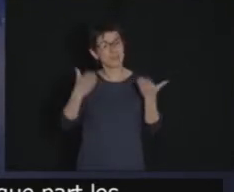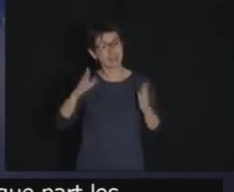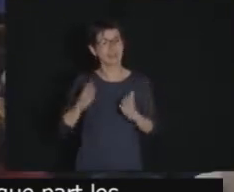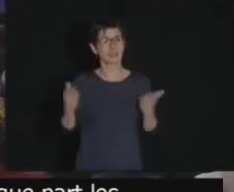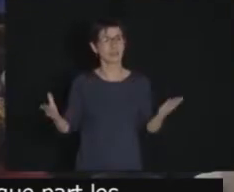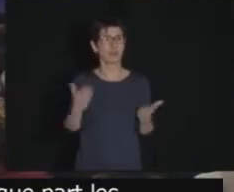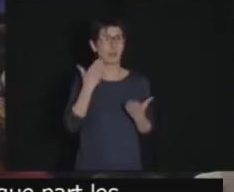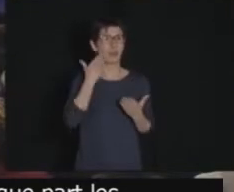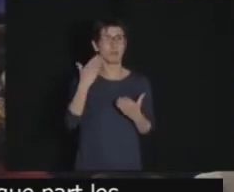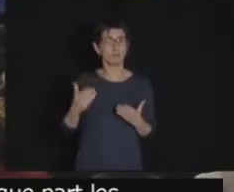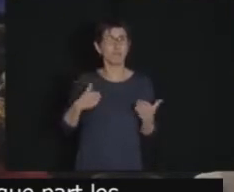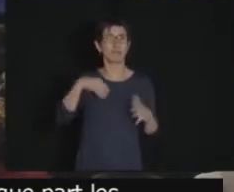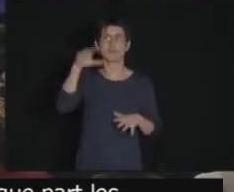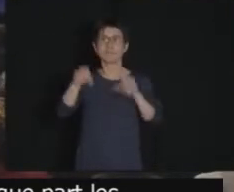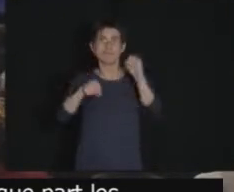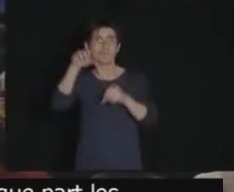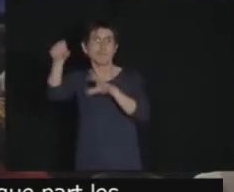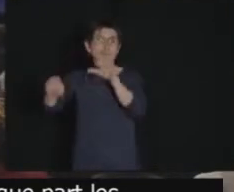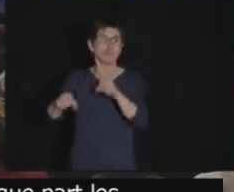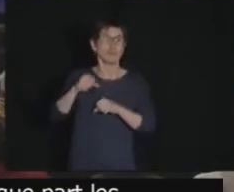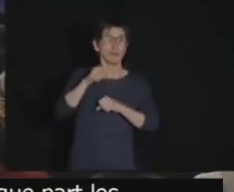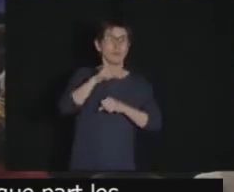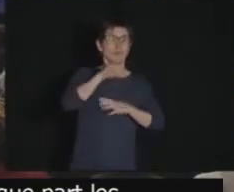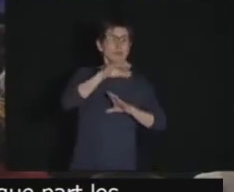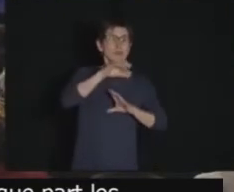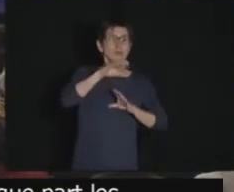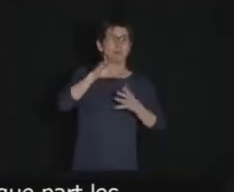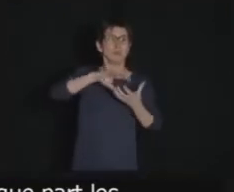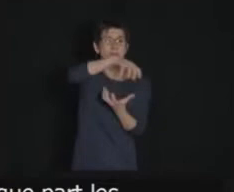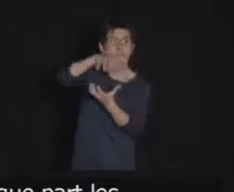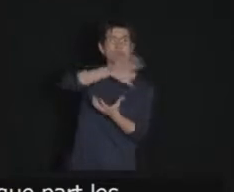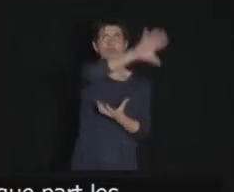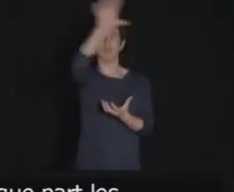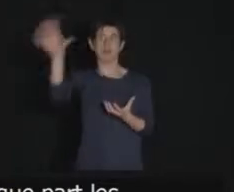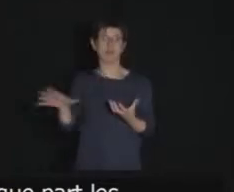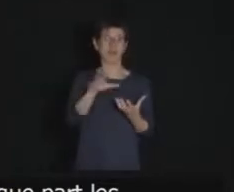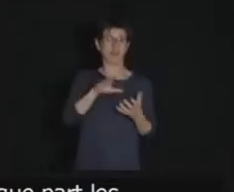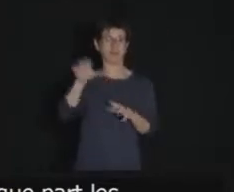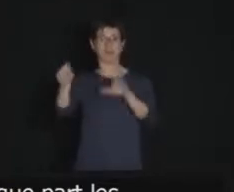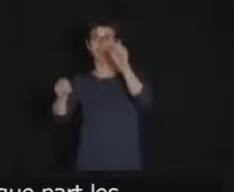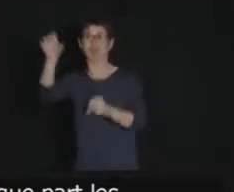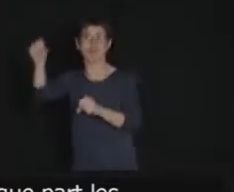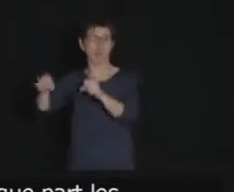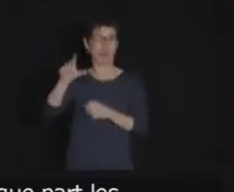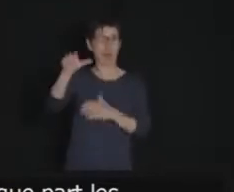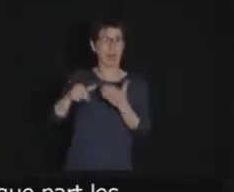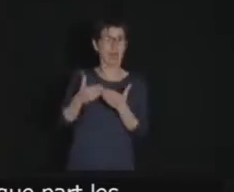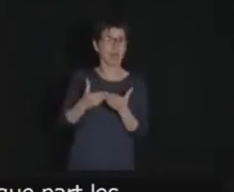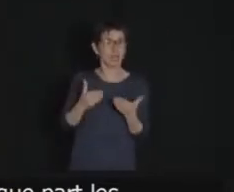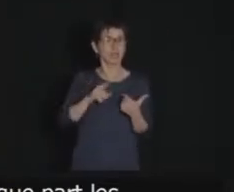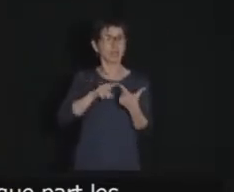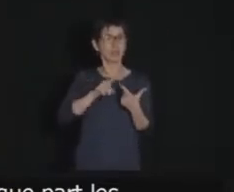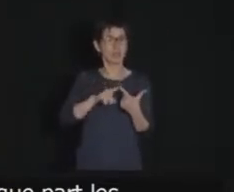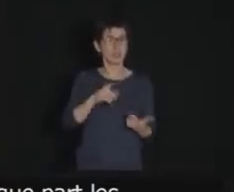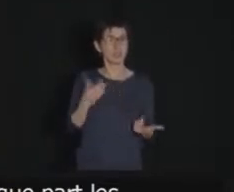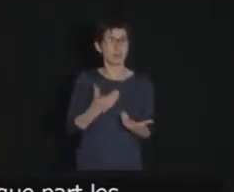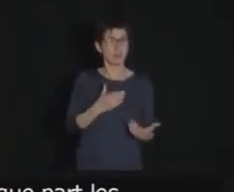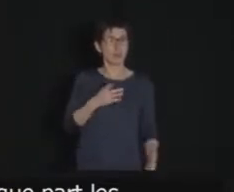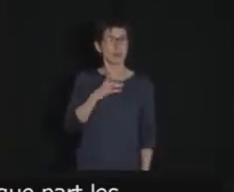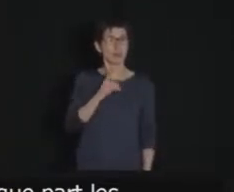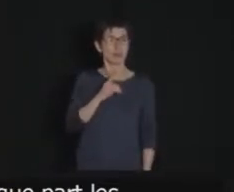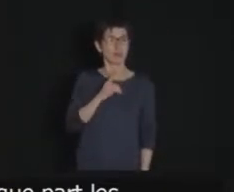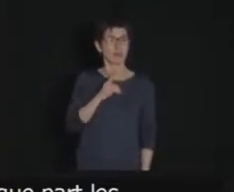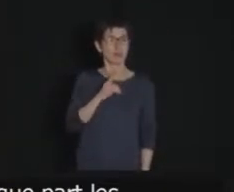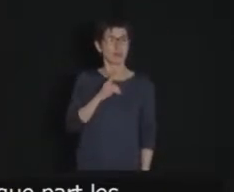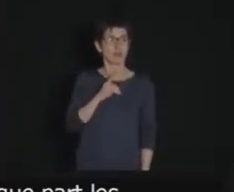d'émanciper toutes les compagnies qui iraient dans l'espace et trouveraient quelque chose à exploiter. Cette grande puissance spatiale, c'est